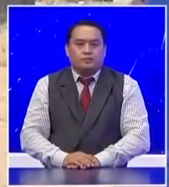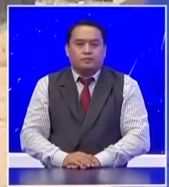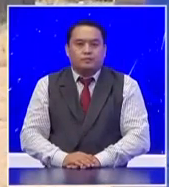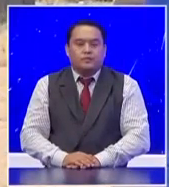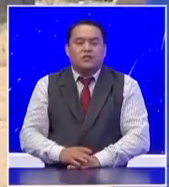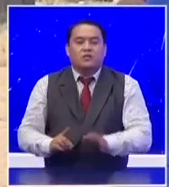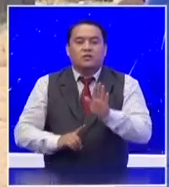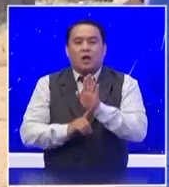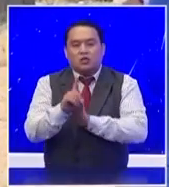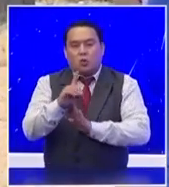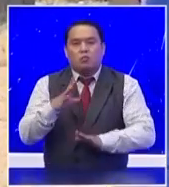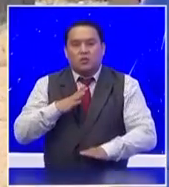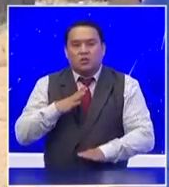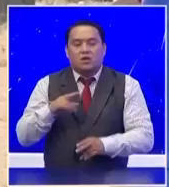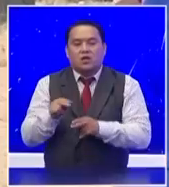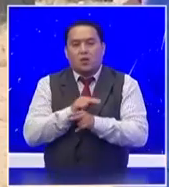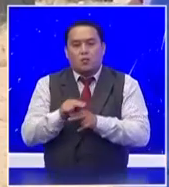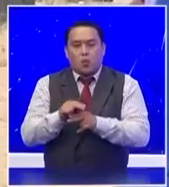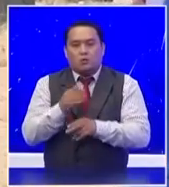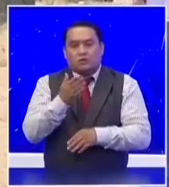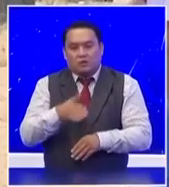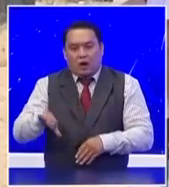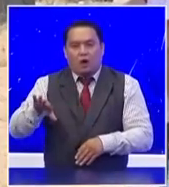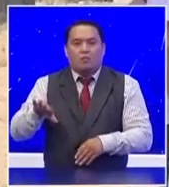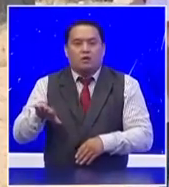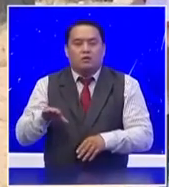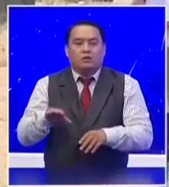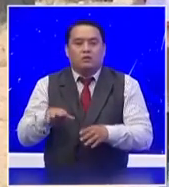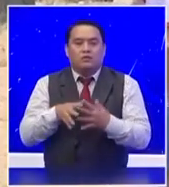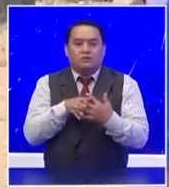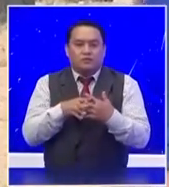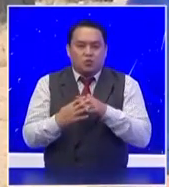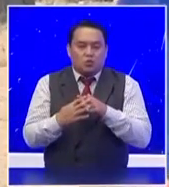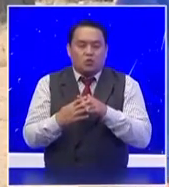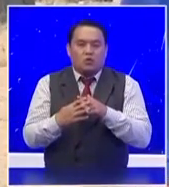проходил, должен быть ямочный ремонт, то есть асфальтного покрытия внутри поселковых дорог.